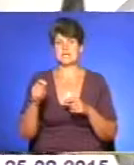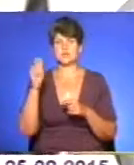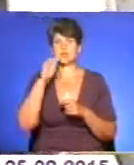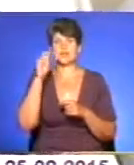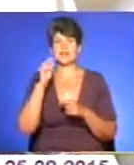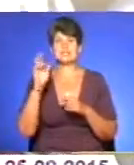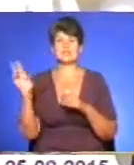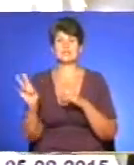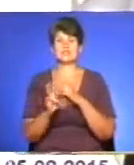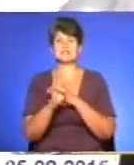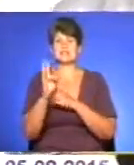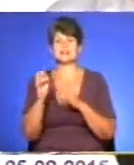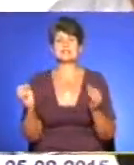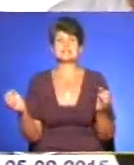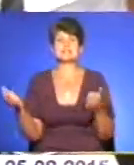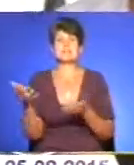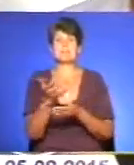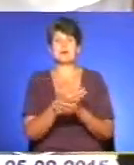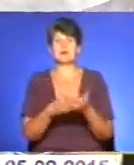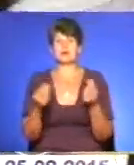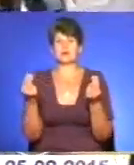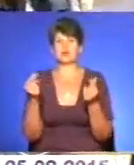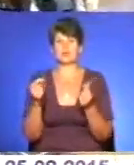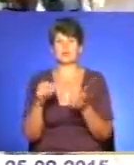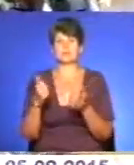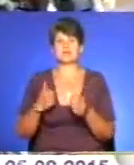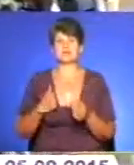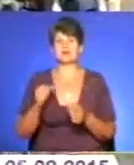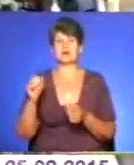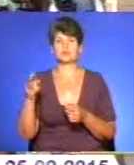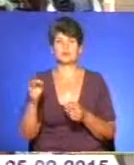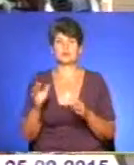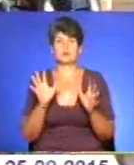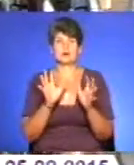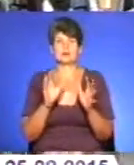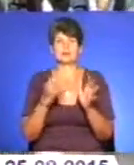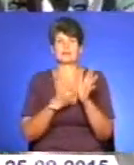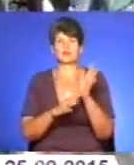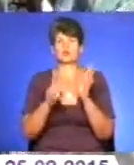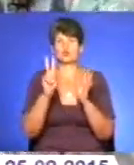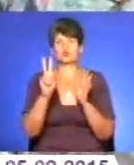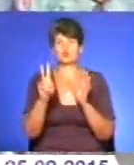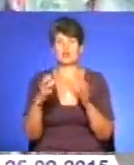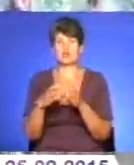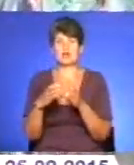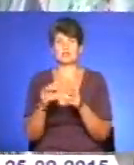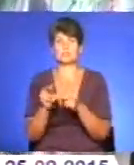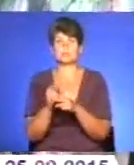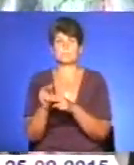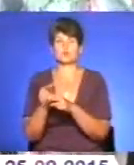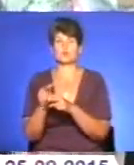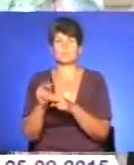Української церкви збирати кошти бійцям в АТО, тому що ми опікуємося 92-ю бригадою, відремонтовували